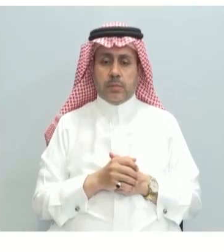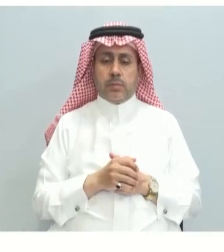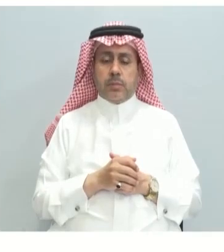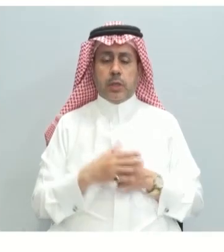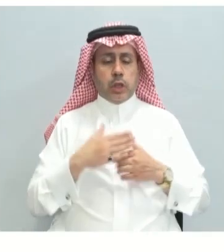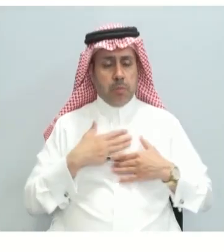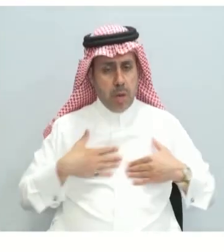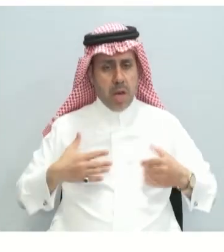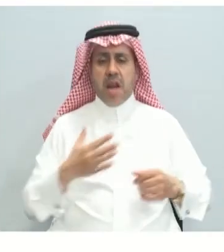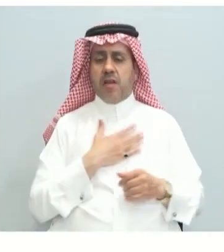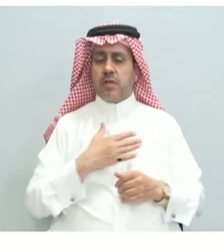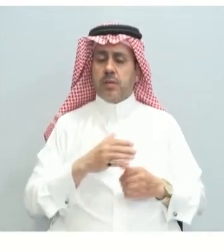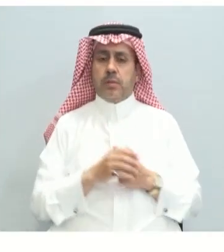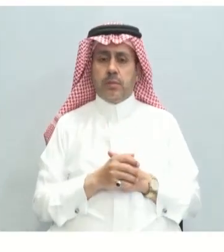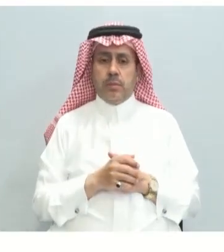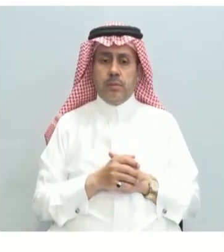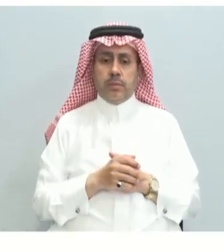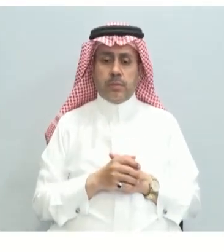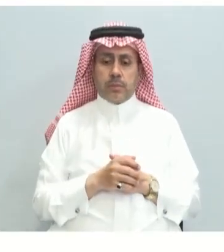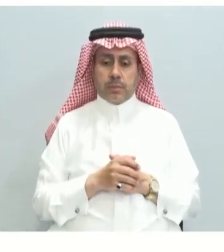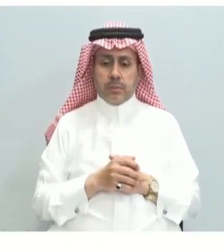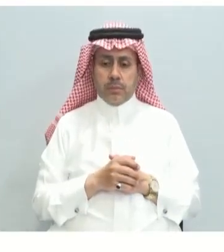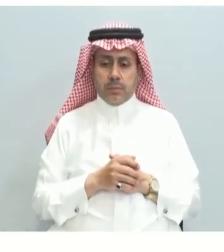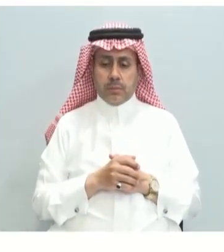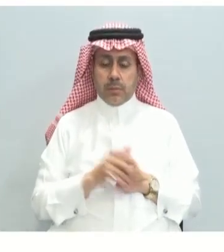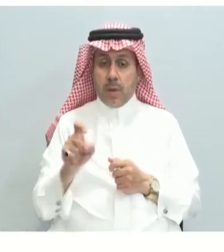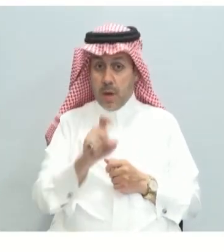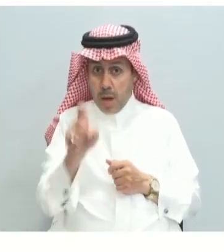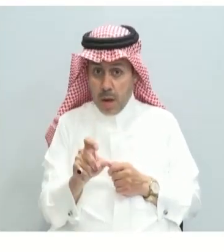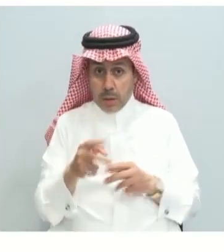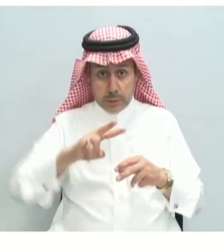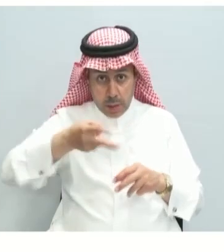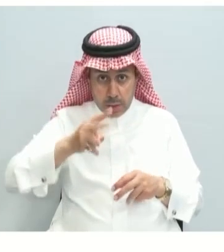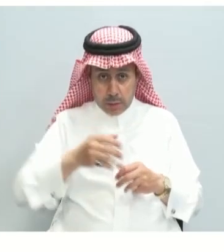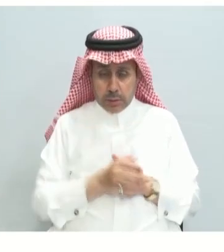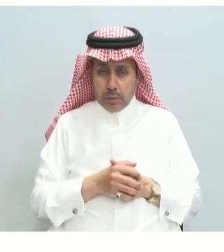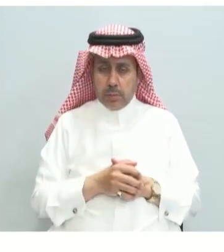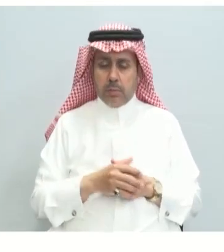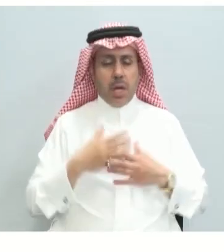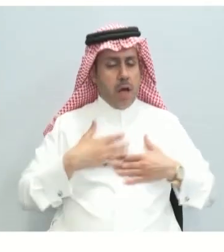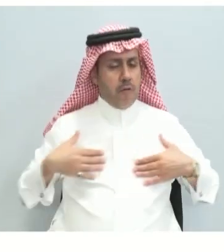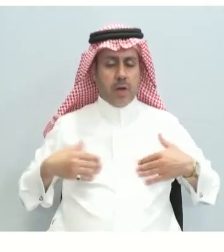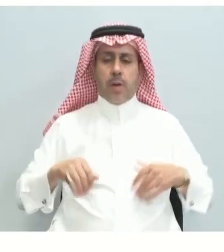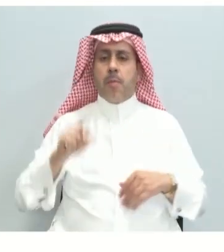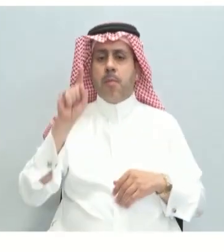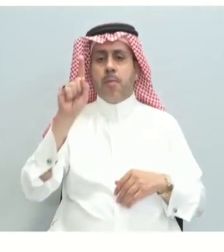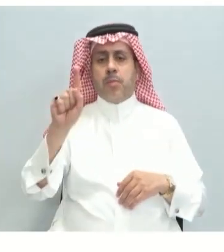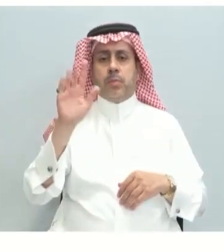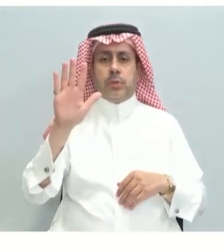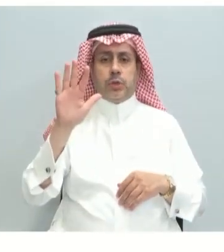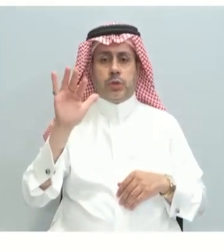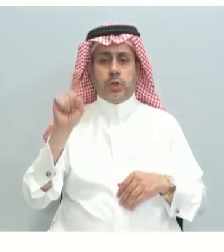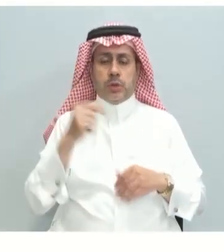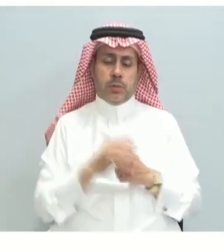طمئنان النفس، فرح واستبشار. هل يتغير شيء؟ ويستبشر خيرا لما يقول